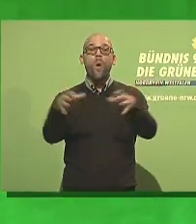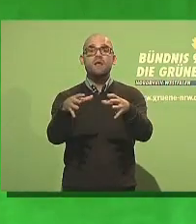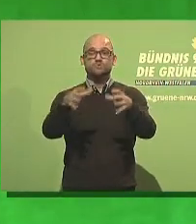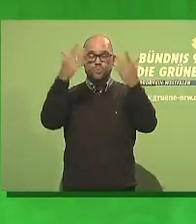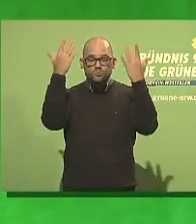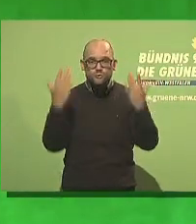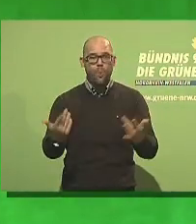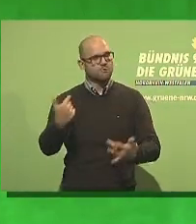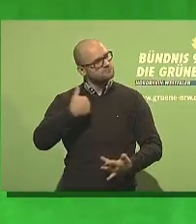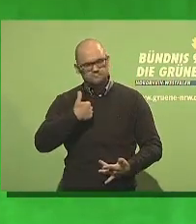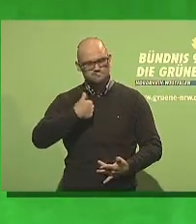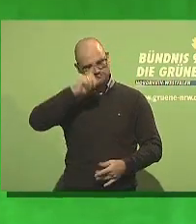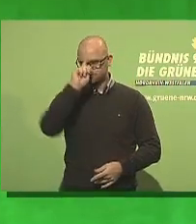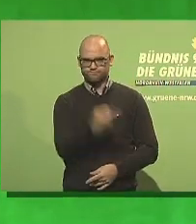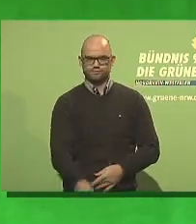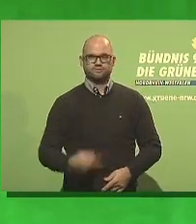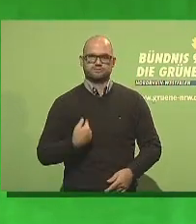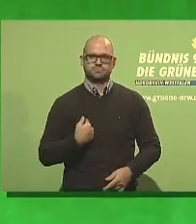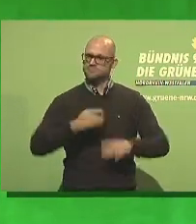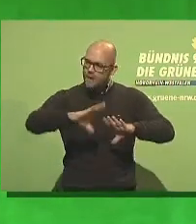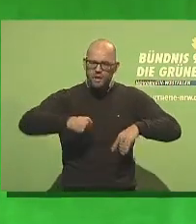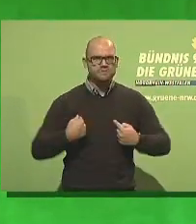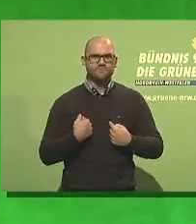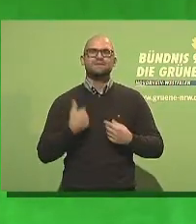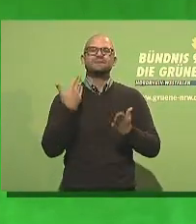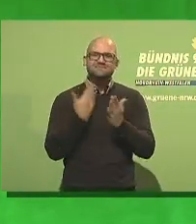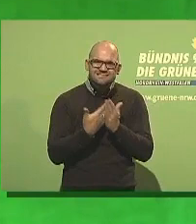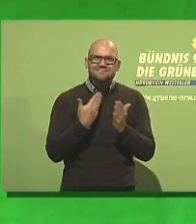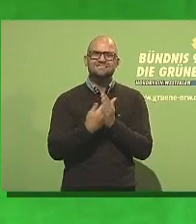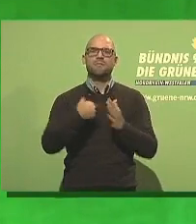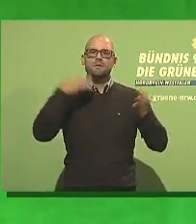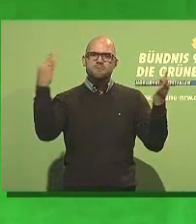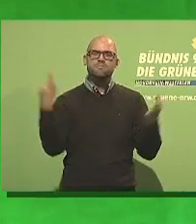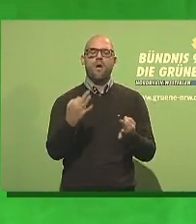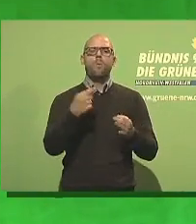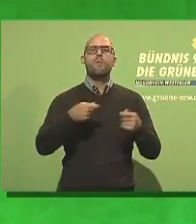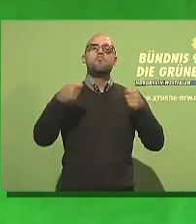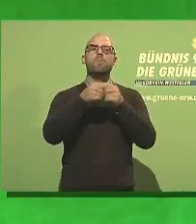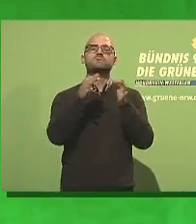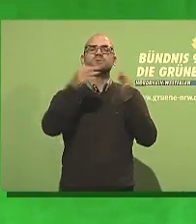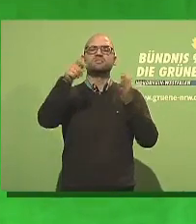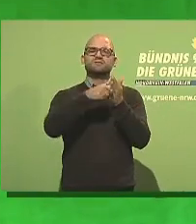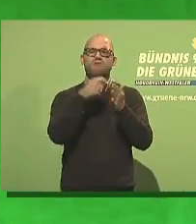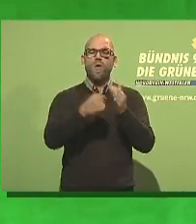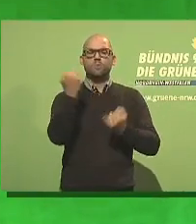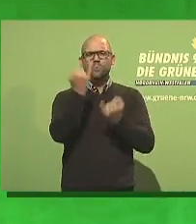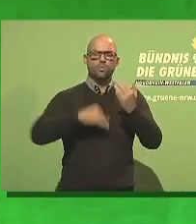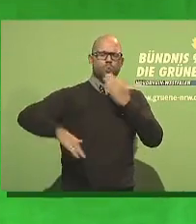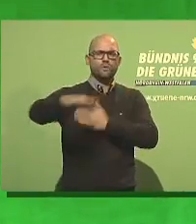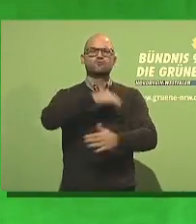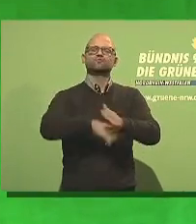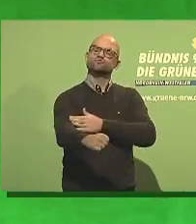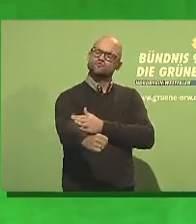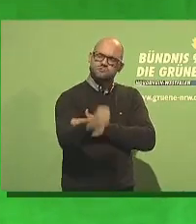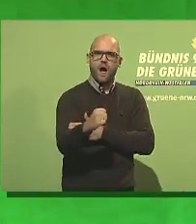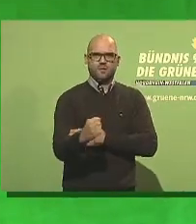uns nicht geben. Auch deshalb brauchen wir starke Grüne bei der Bundestagswahl.